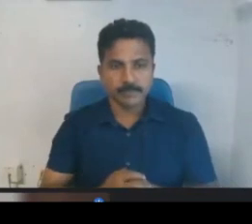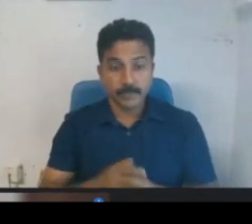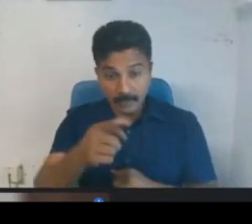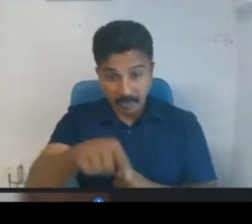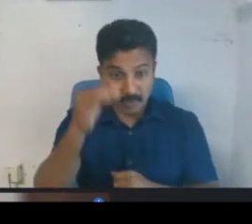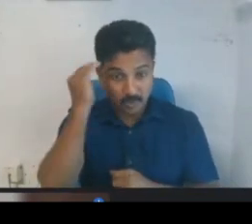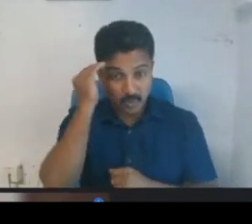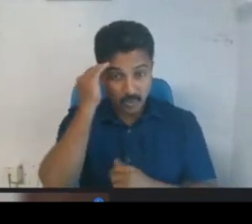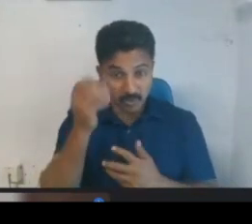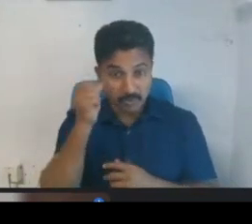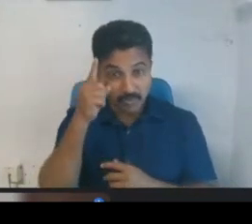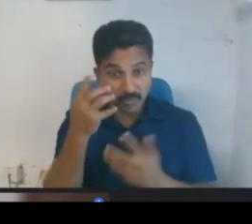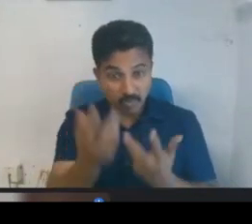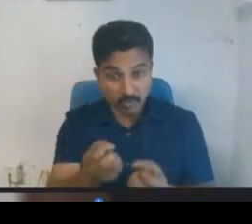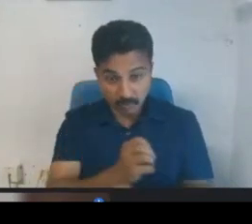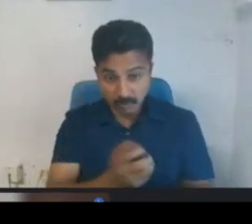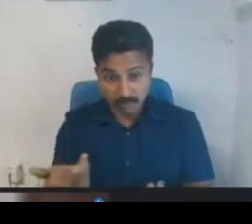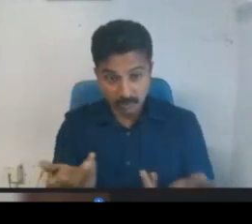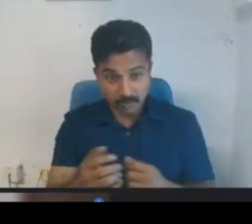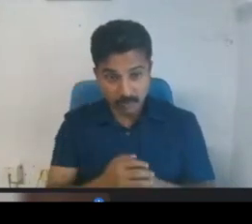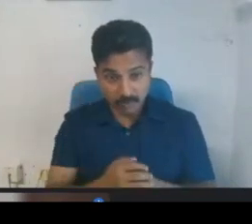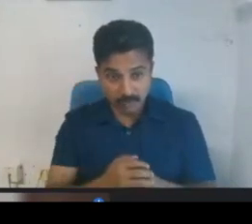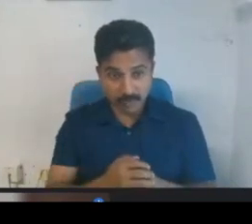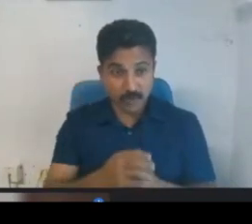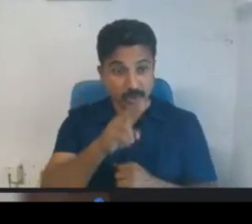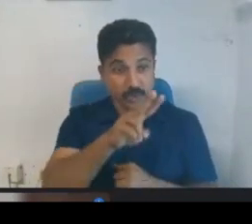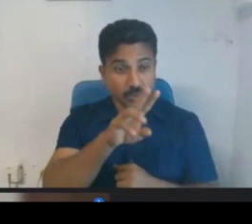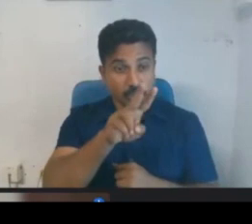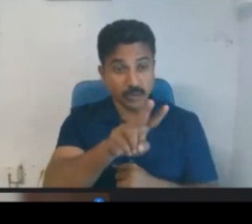നമ്മൾ മനസ്സിലാക്കേണ്ട ഒരു കാര്യം, ഇപ്പോ ഏകദേശം